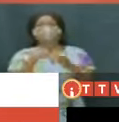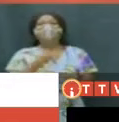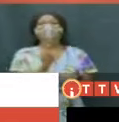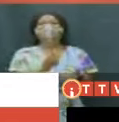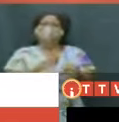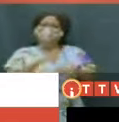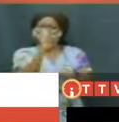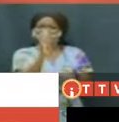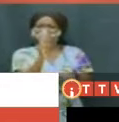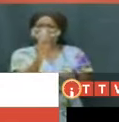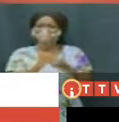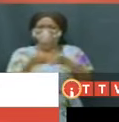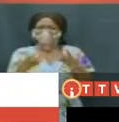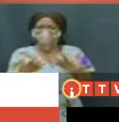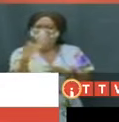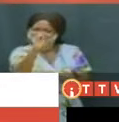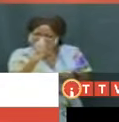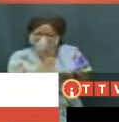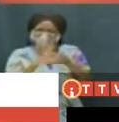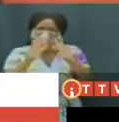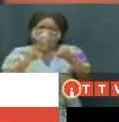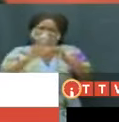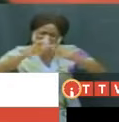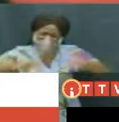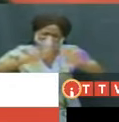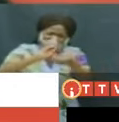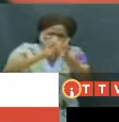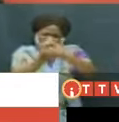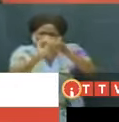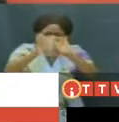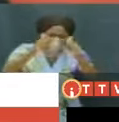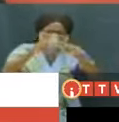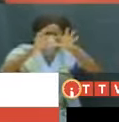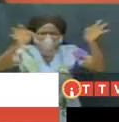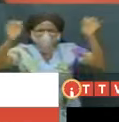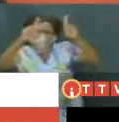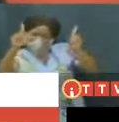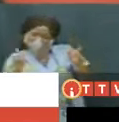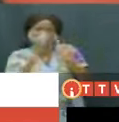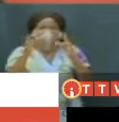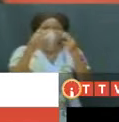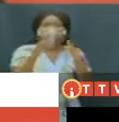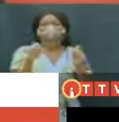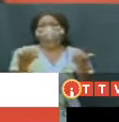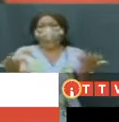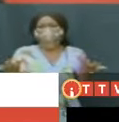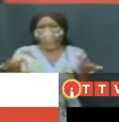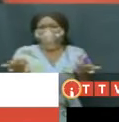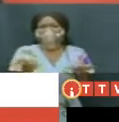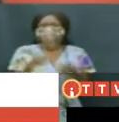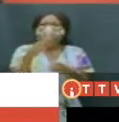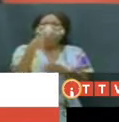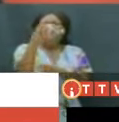basi tidzabaya anthu atadzimwalira iwo wapindula chani ndi zimenezo phindulawo likhala chani anthu akatswiri